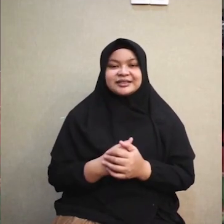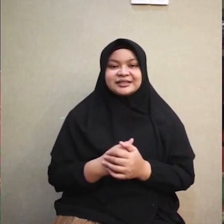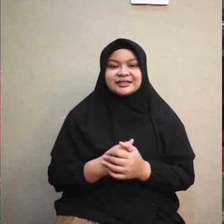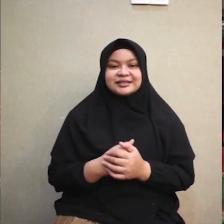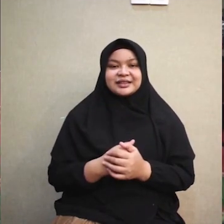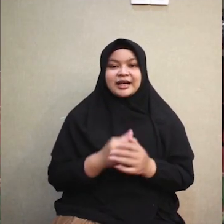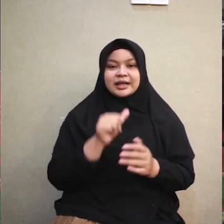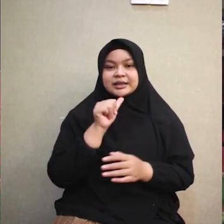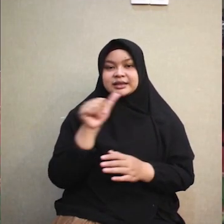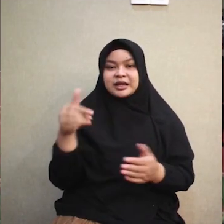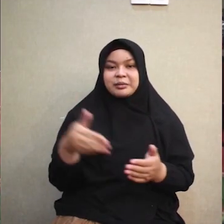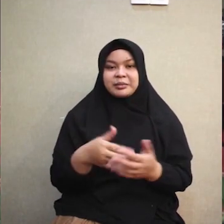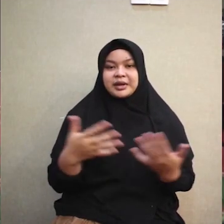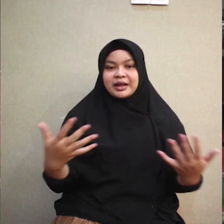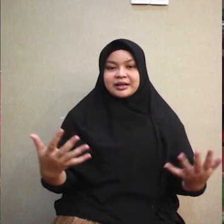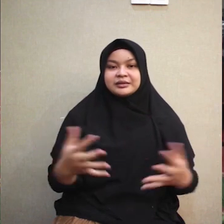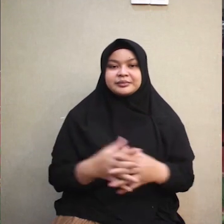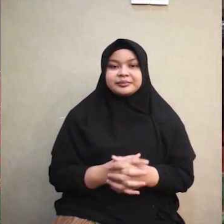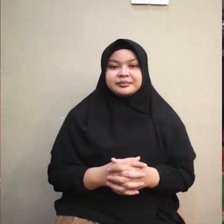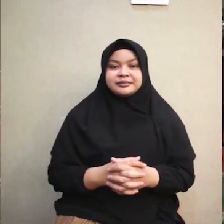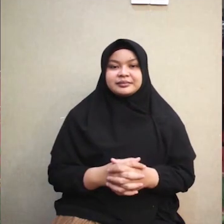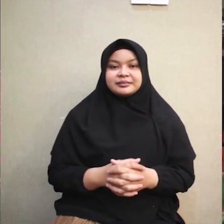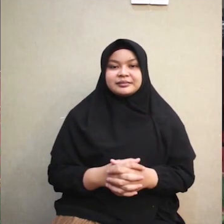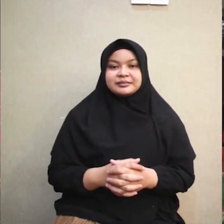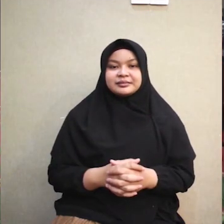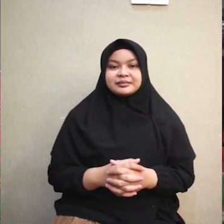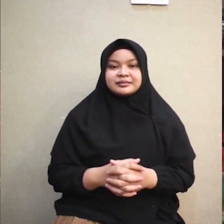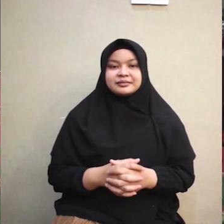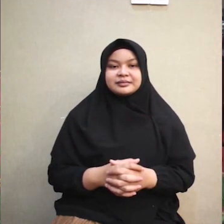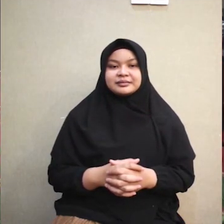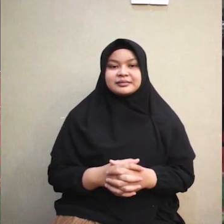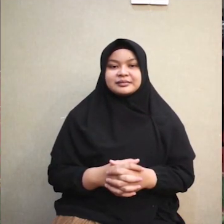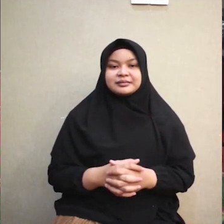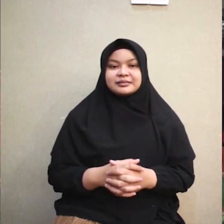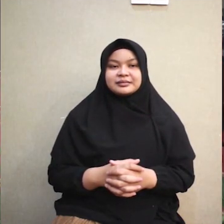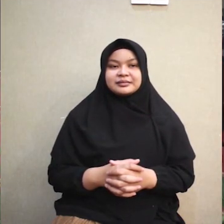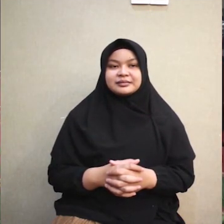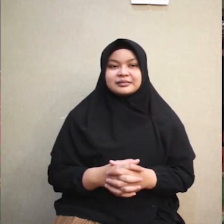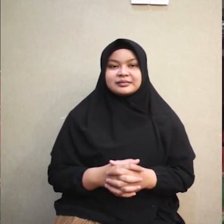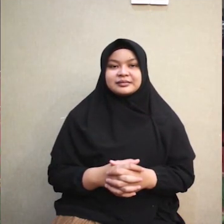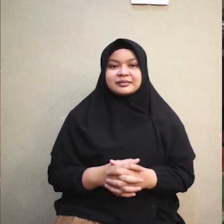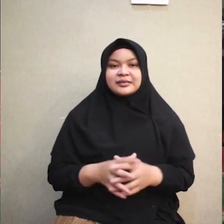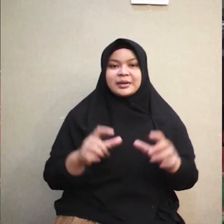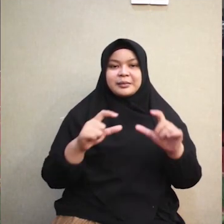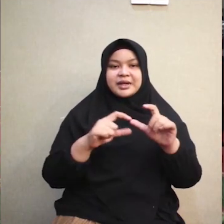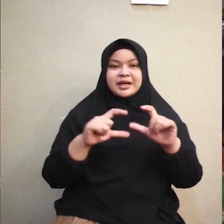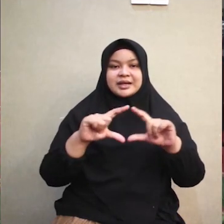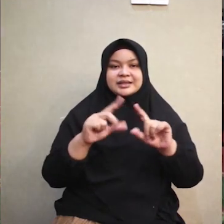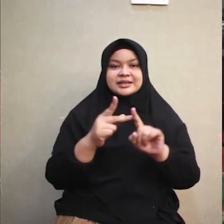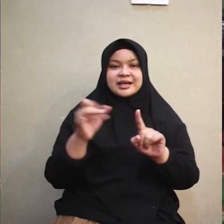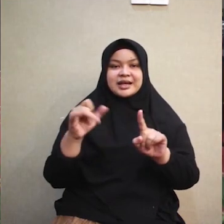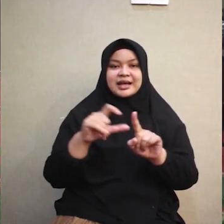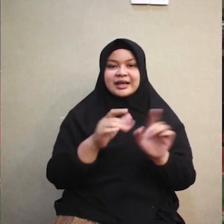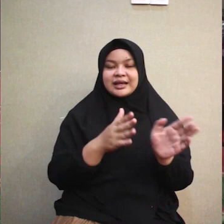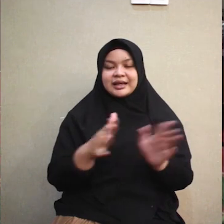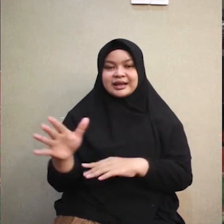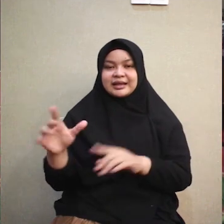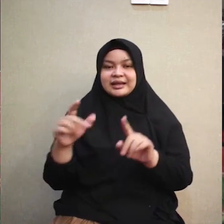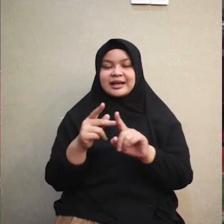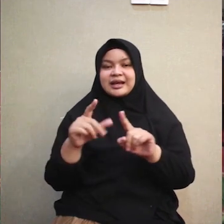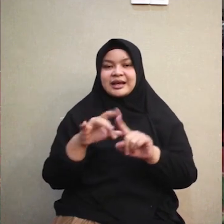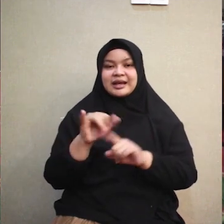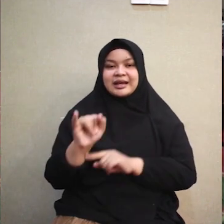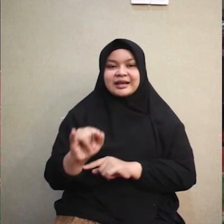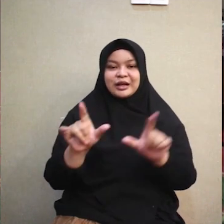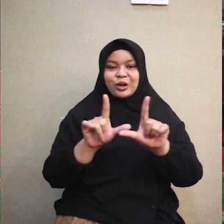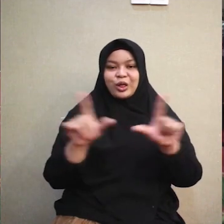ini siapa lagi Mas ada Sahid Hadi ya dari usaha MIUI yang